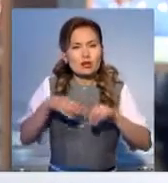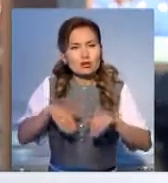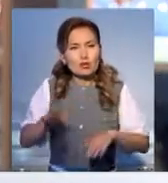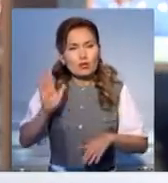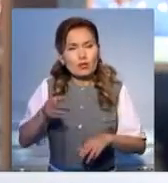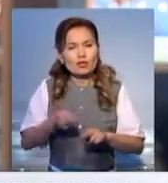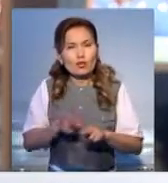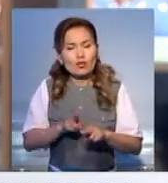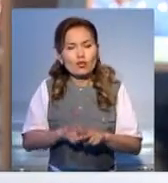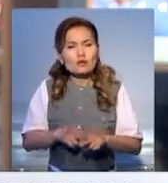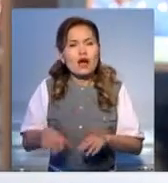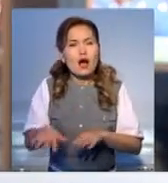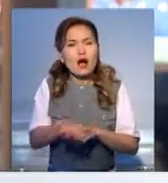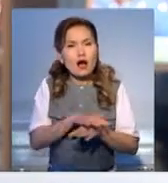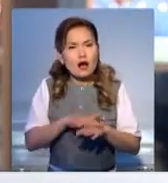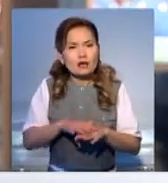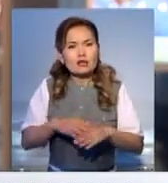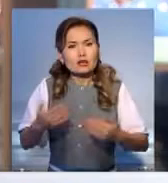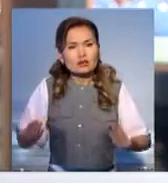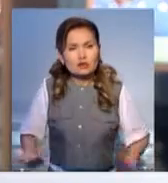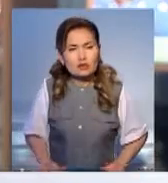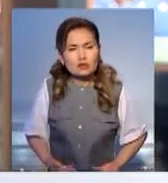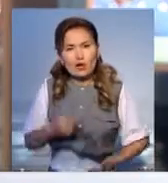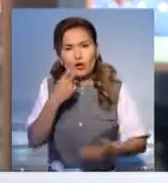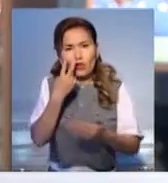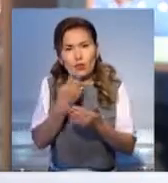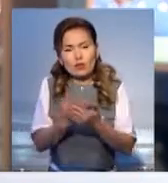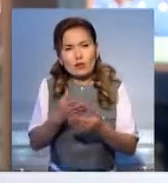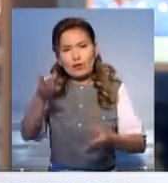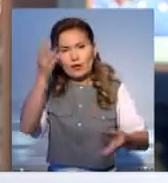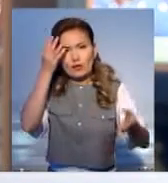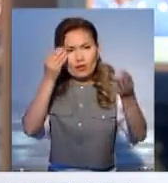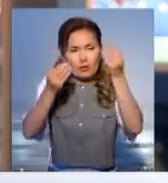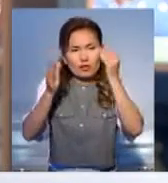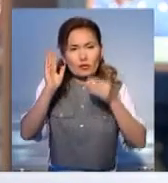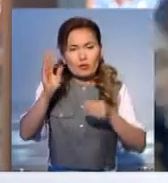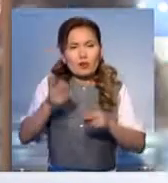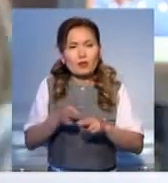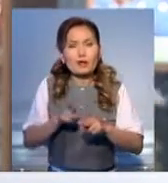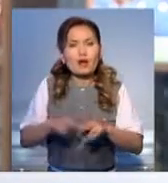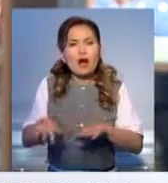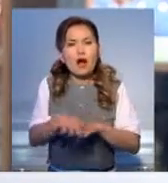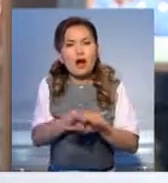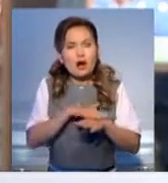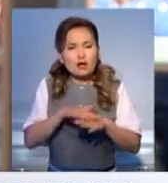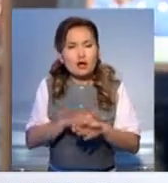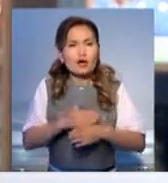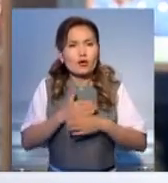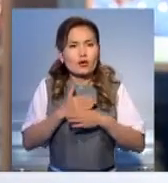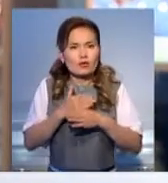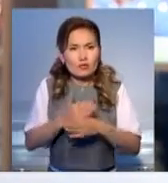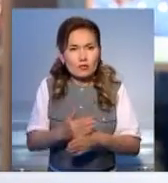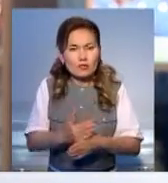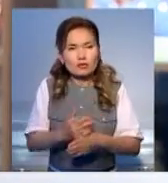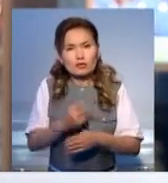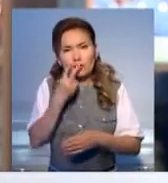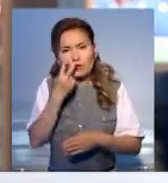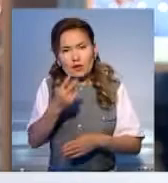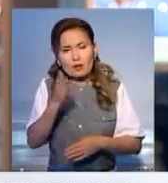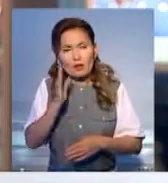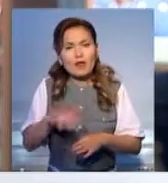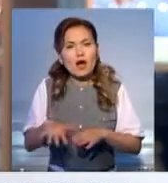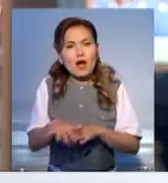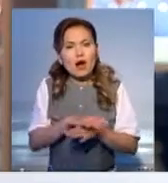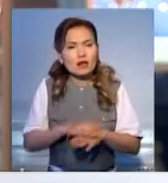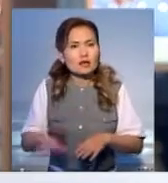жинақтап келеміз, елдің жағдайын көреміз, халықтың талап тілектерін көреміз, оларды тыңдаймыз. Тек